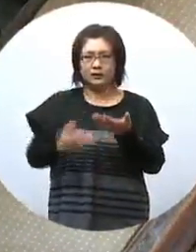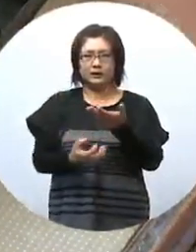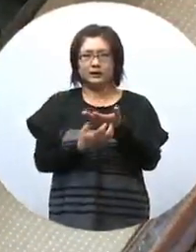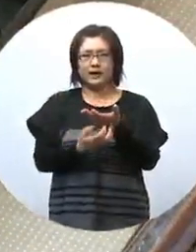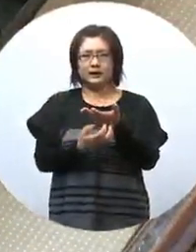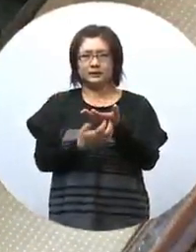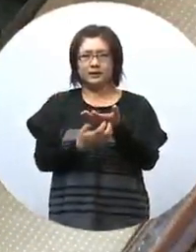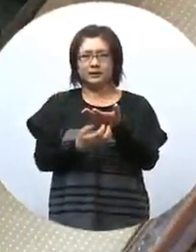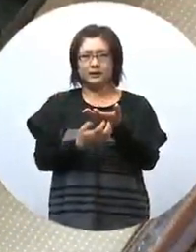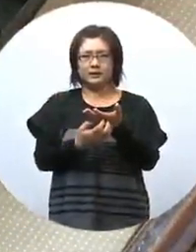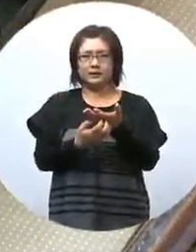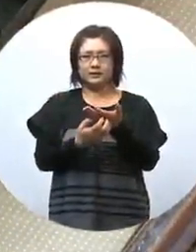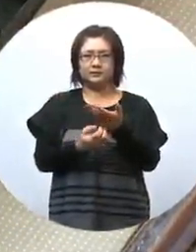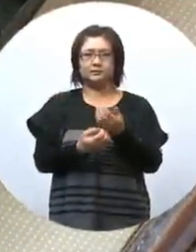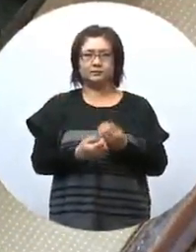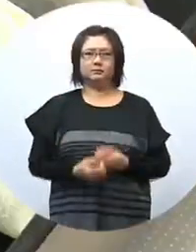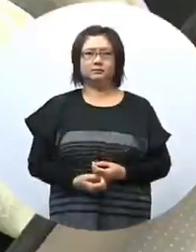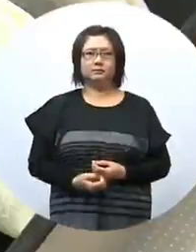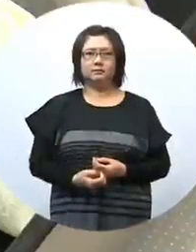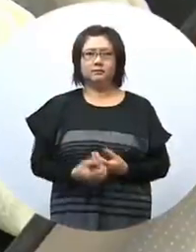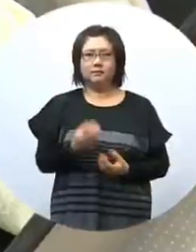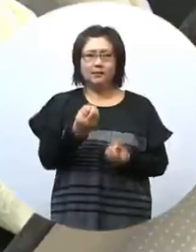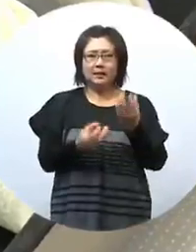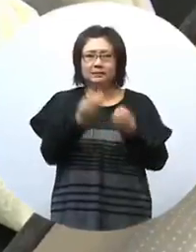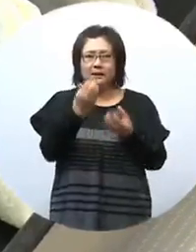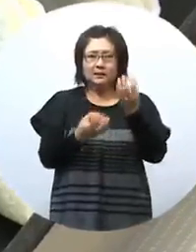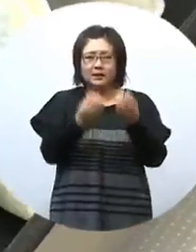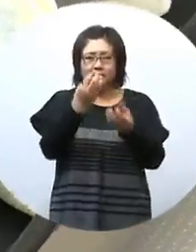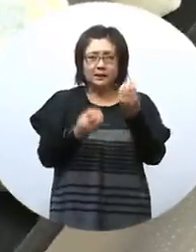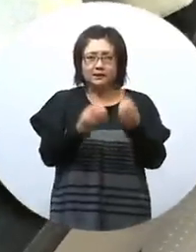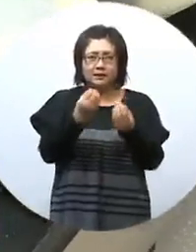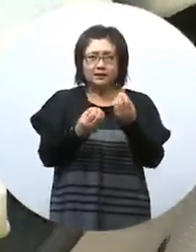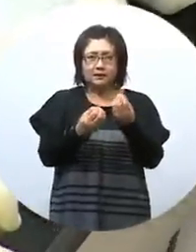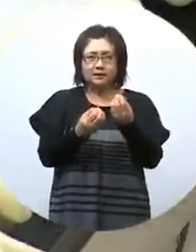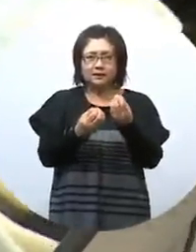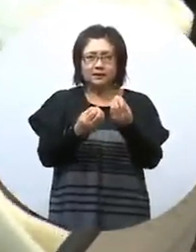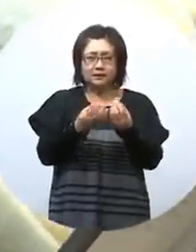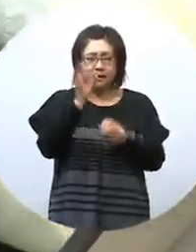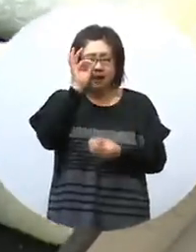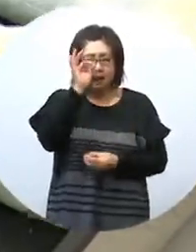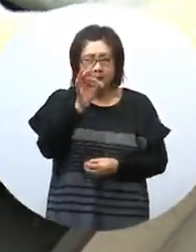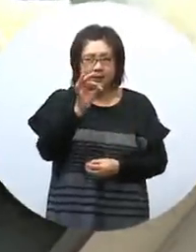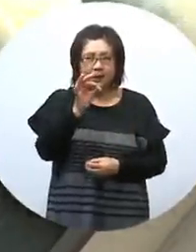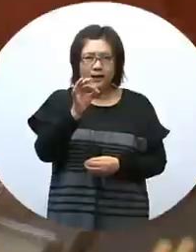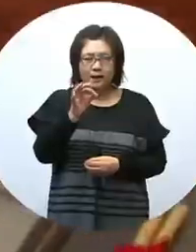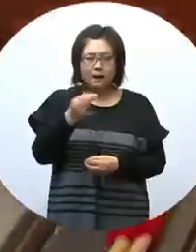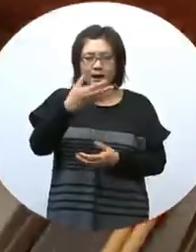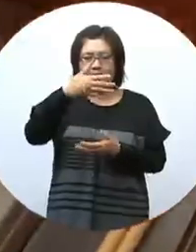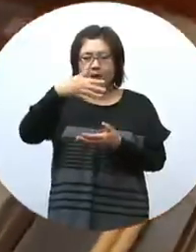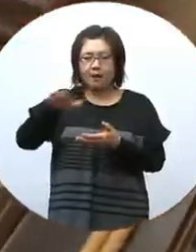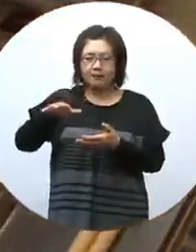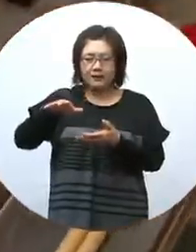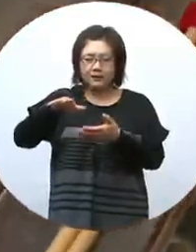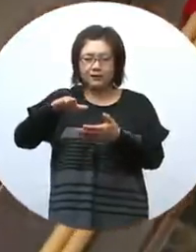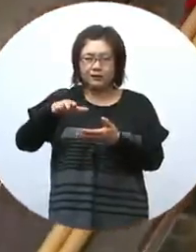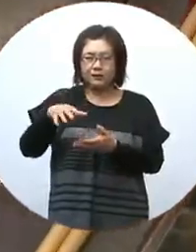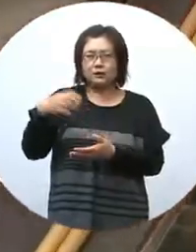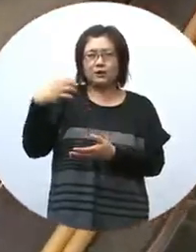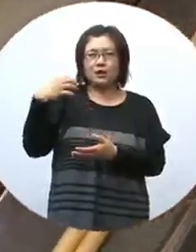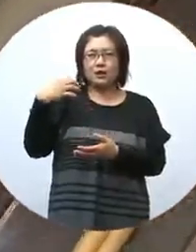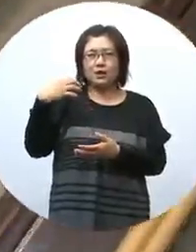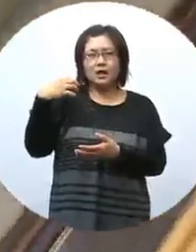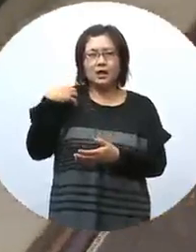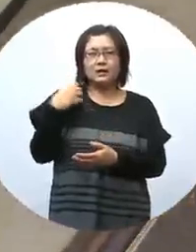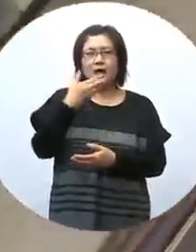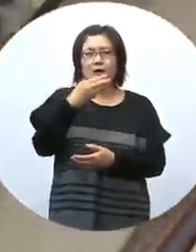で、餃子がパチパチなり始めたら、水溶き片栗粉を入れて蓋をして焼き具合を見ながら焼い